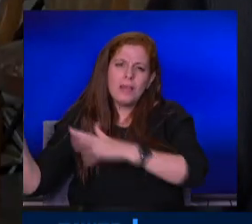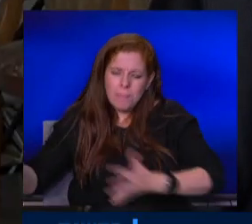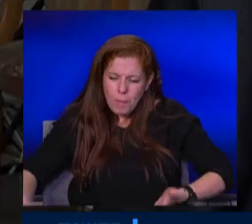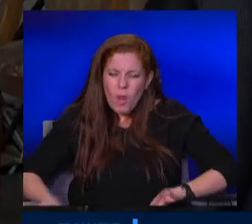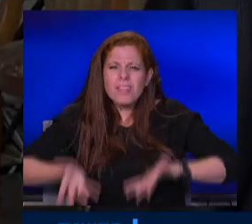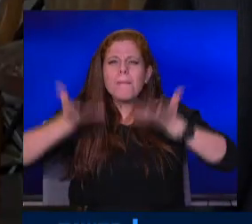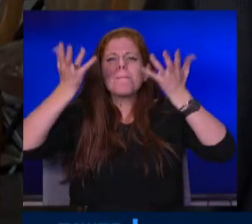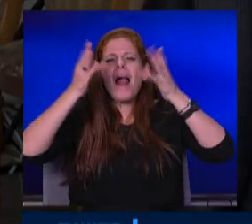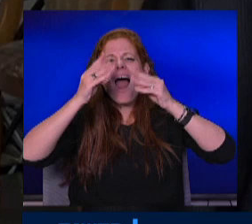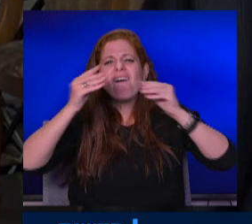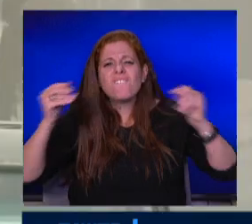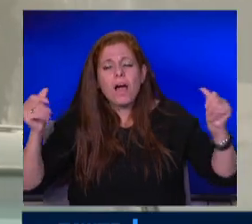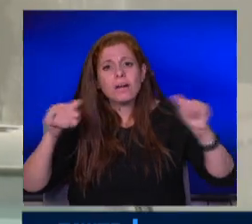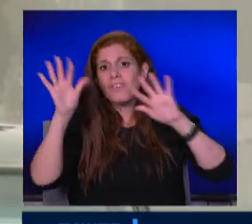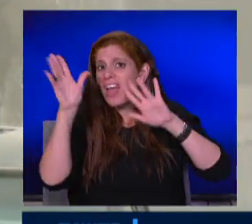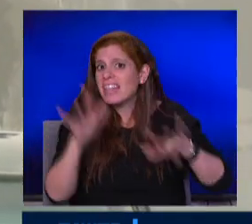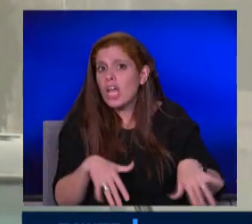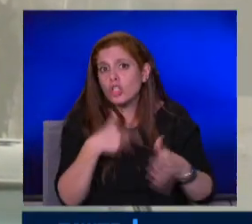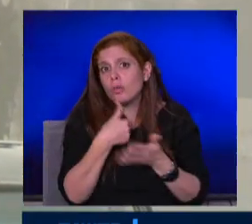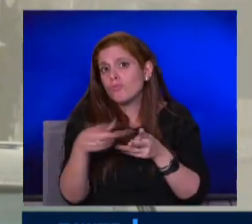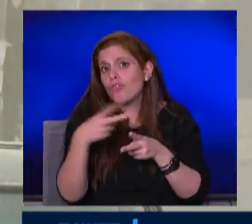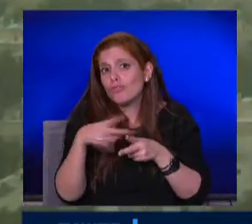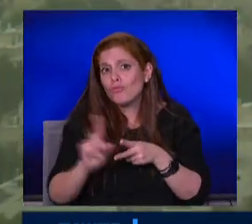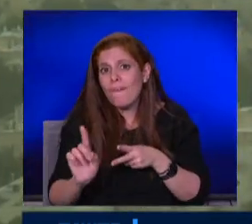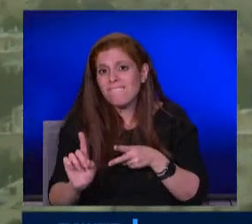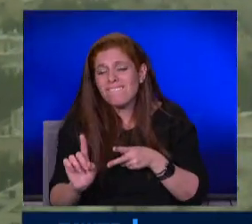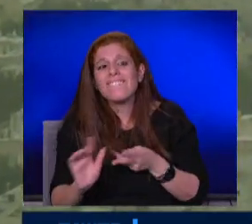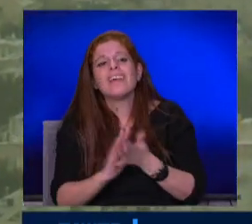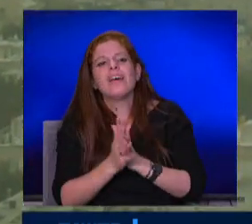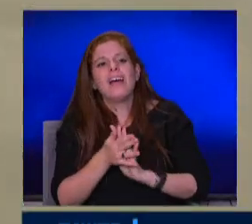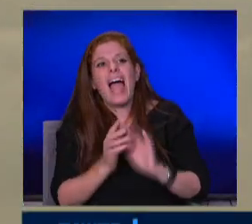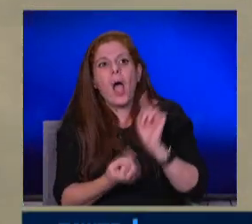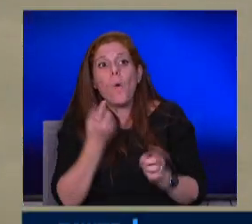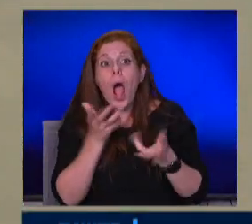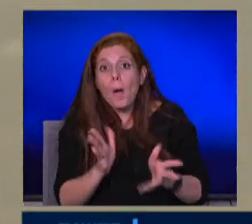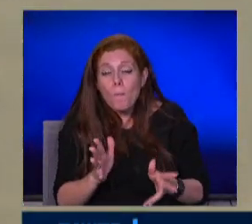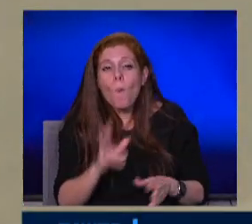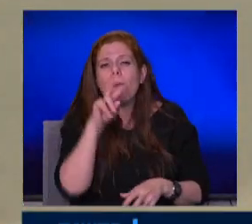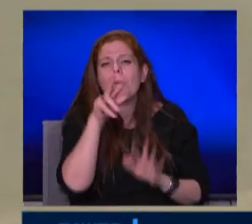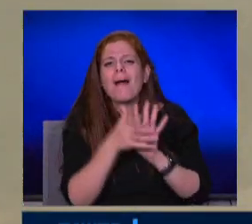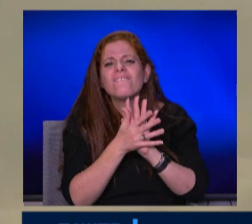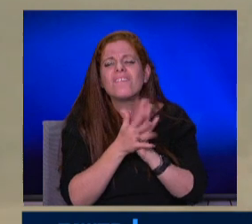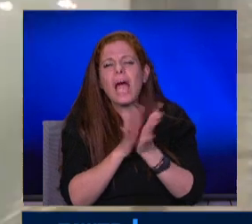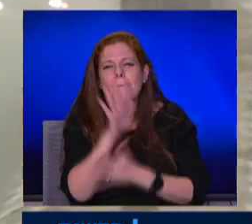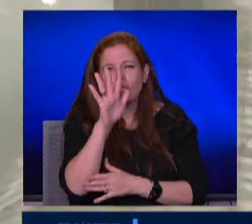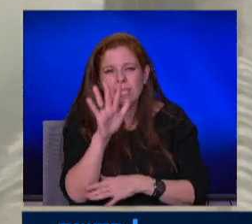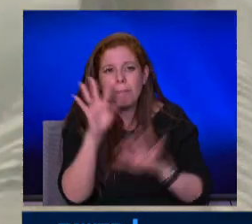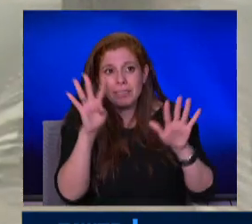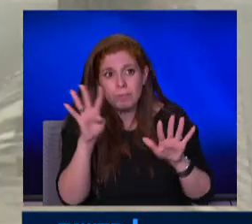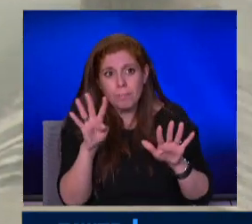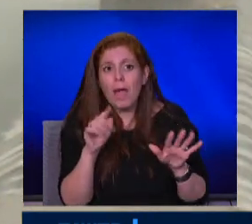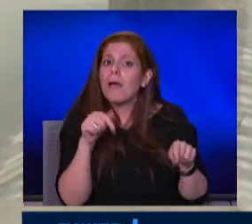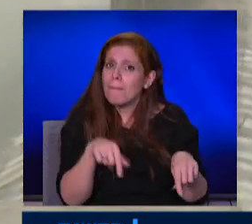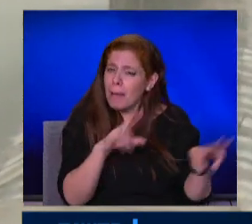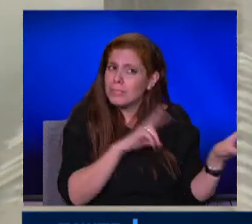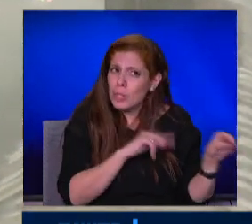של אבק, ואין גשם שישטוף אותו. היה אירוע מאוד חמור מסוג זה ב-2015, בספטמבר. הפעם זה די דומה, אם